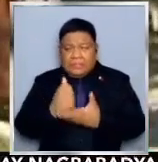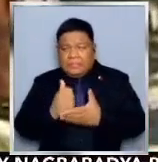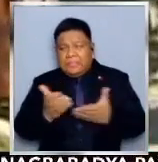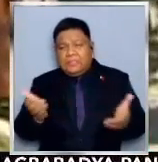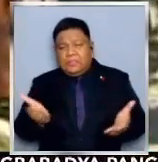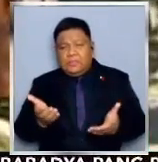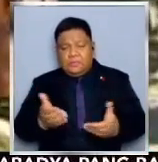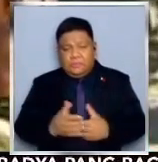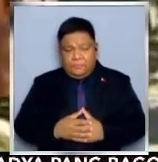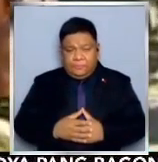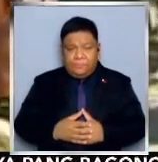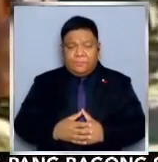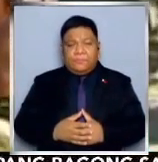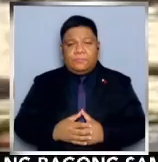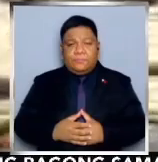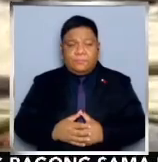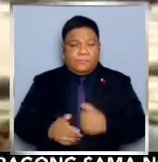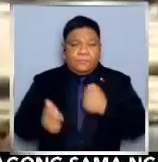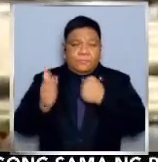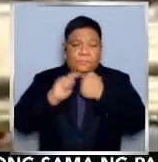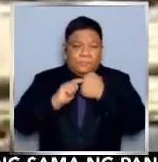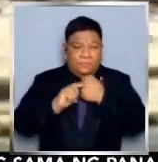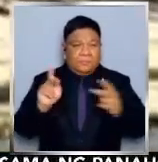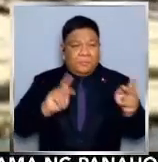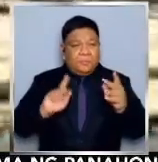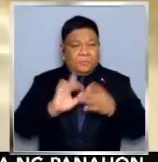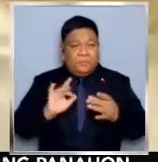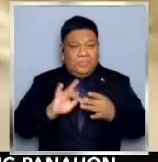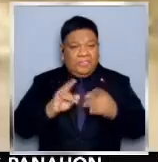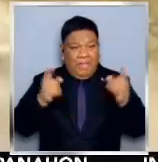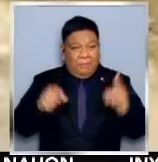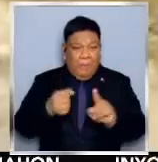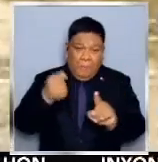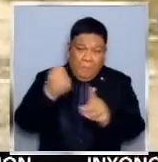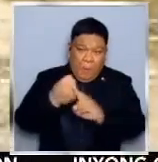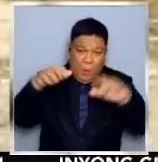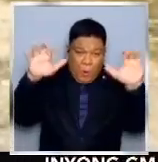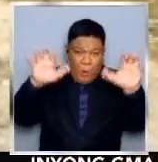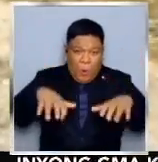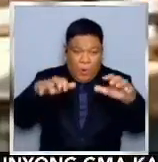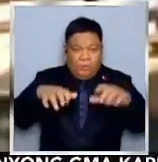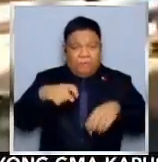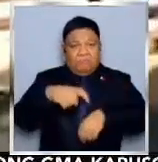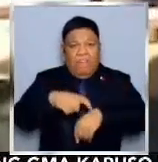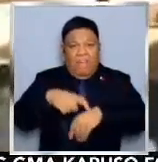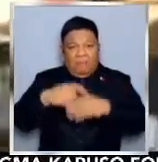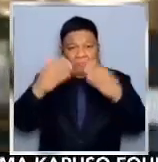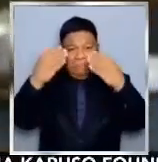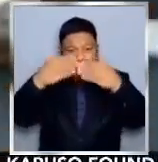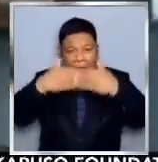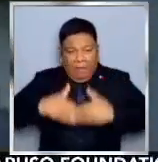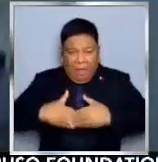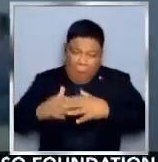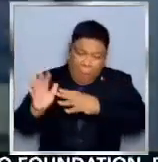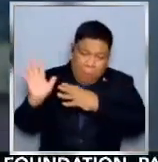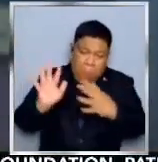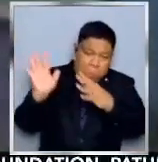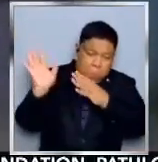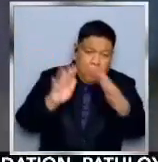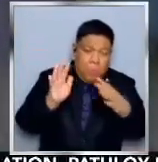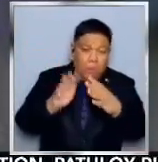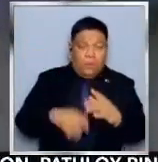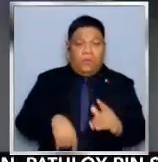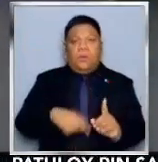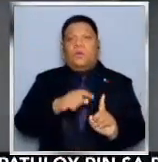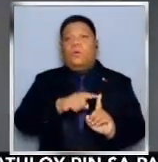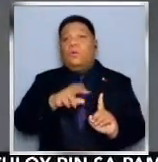Kwento ng mga residente, gabi nang hagupitin sila ng bagyong Odette dala ang napakalakas na hangin. Si Roseline sa bahay na ito lumika sa